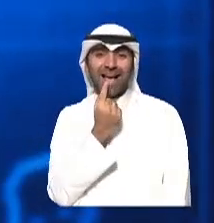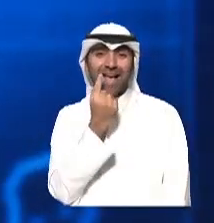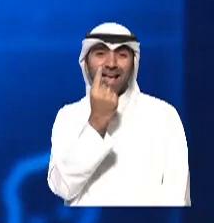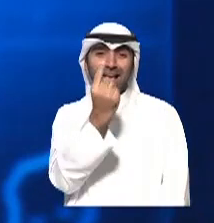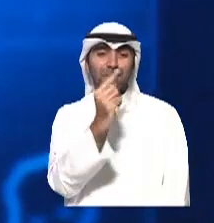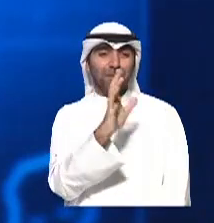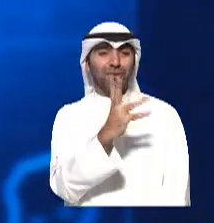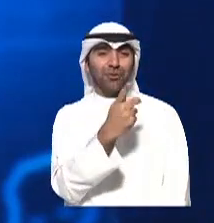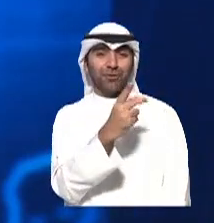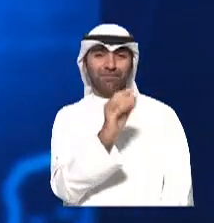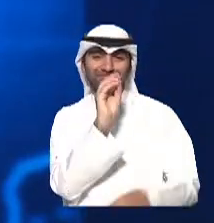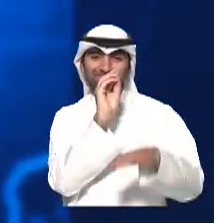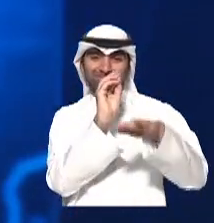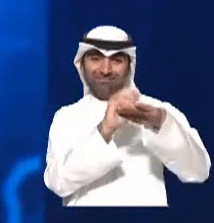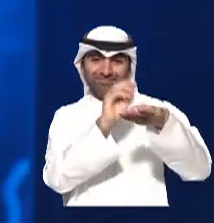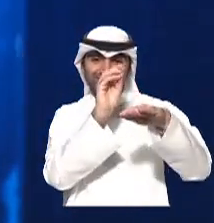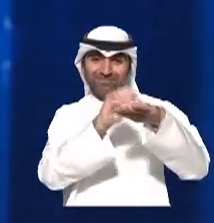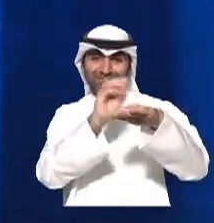أن البعض قد